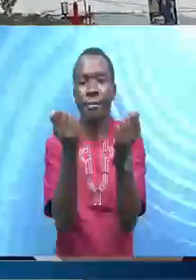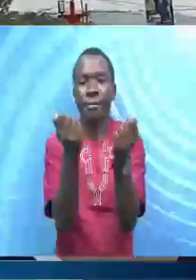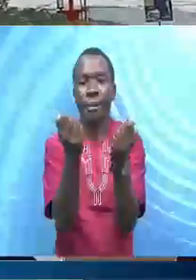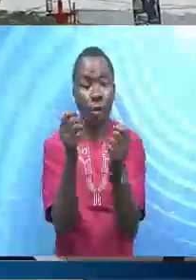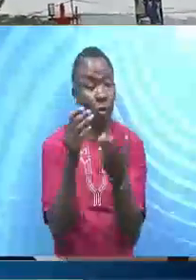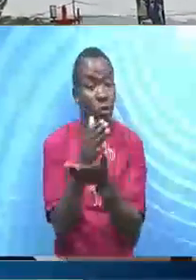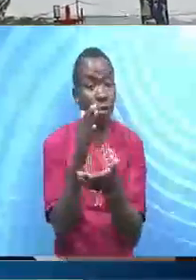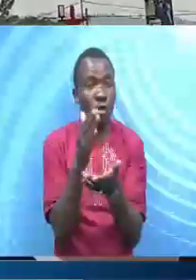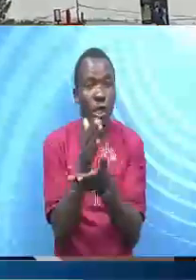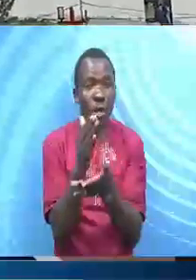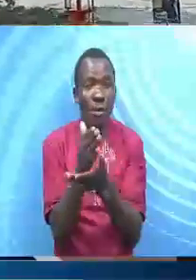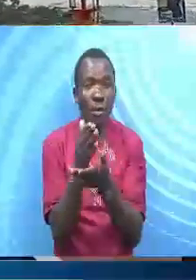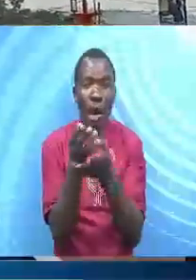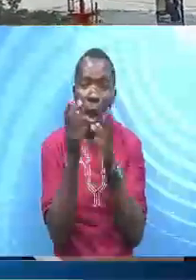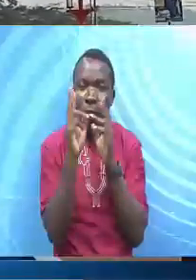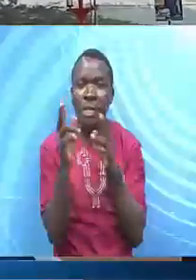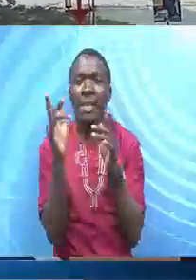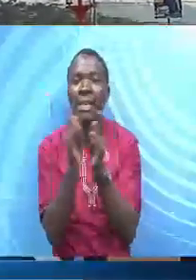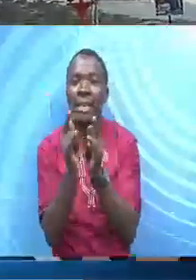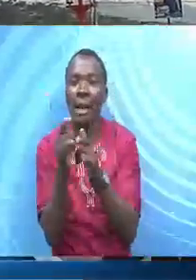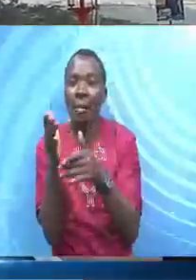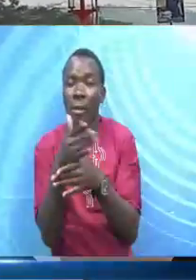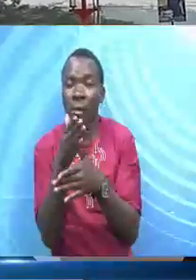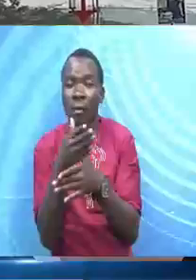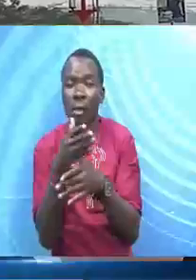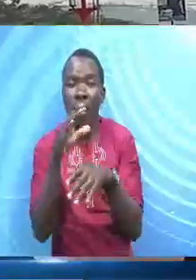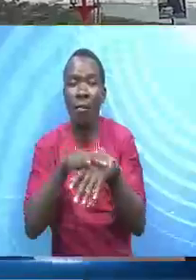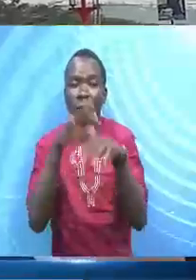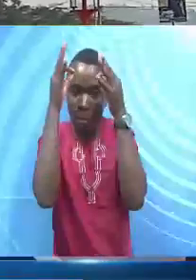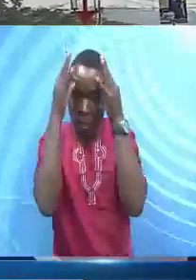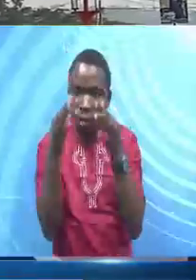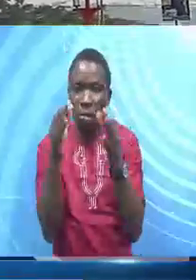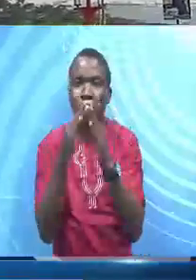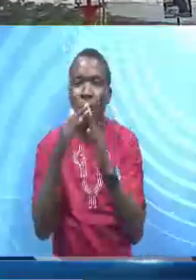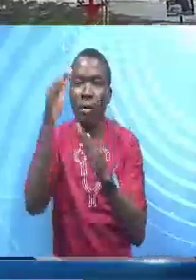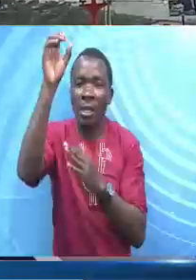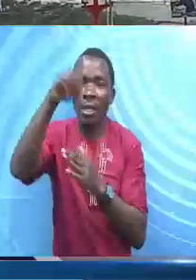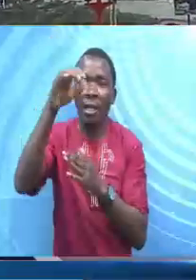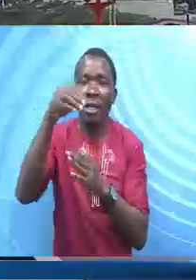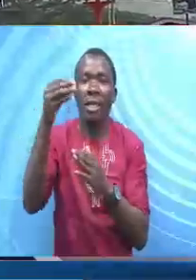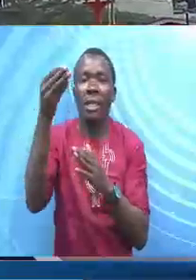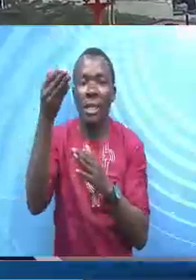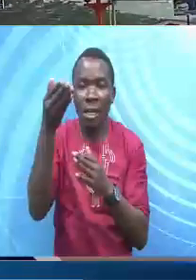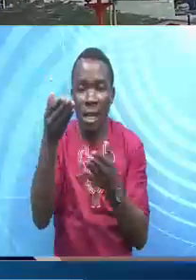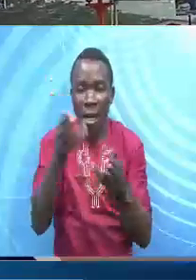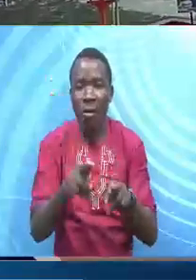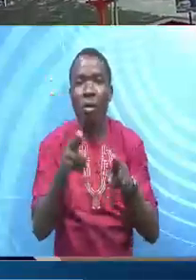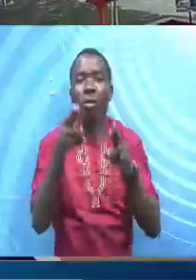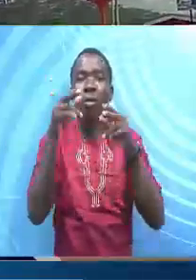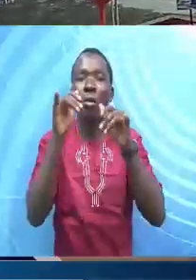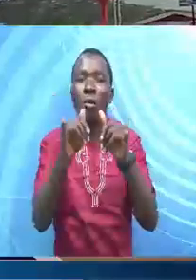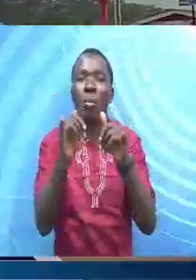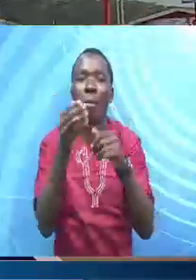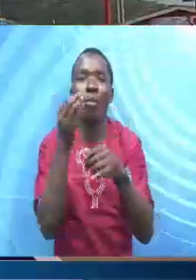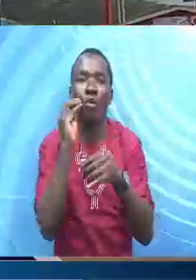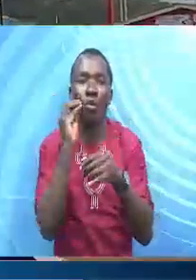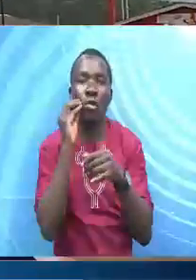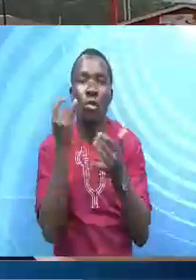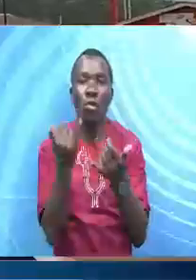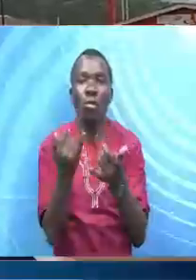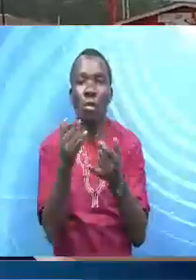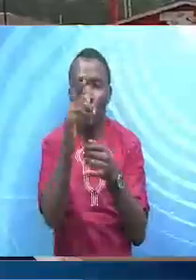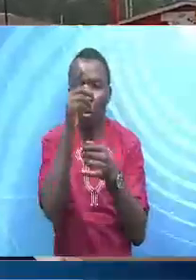ko mwabibonye ko inama y'abaminisitiri yafashe icyemezo cy'uko umujyi wa Kigali ujya muri guma mu rugo. Uyu munsi tubona abaturage